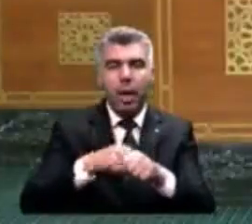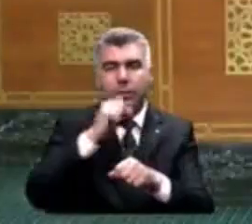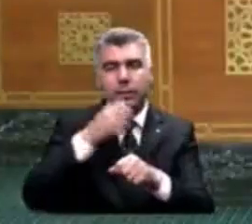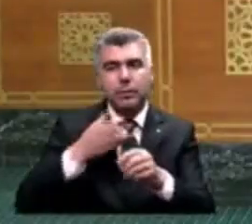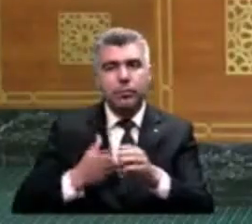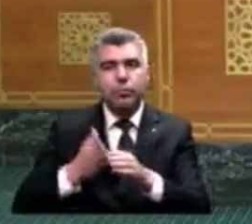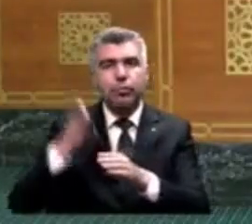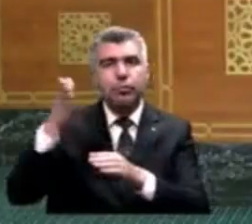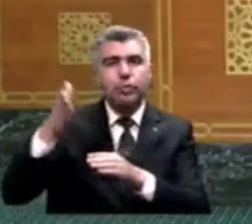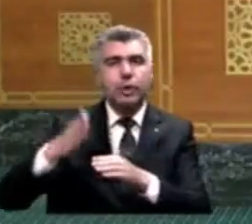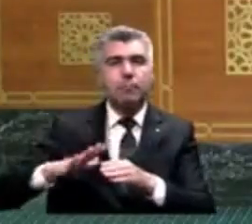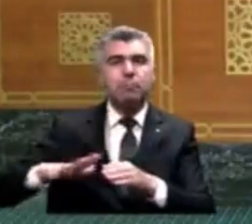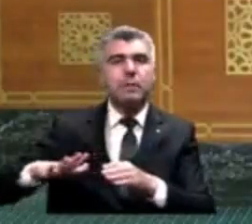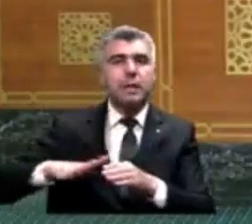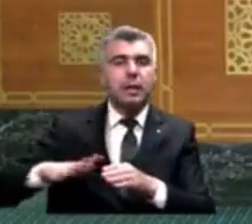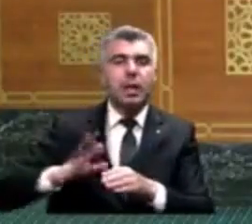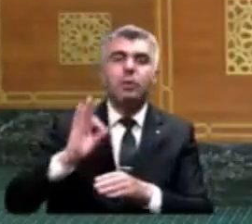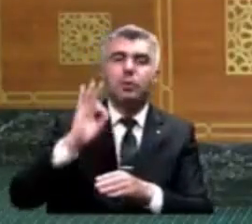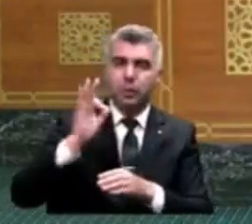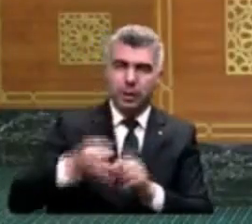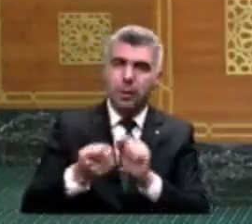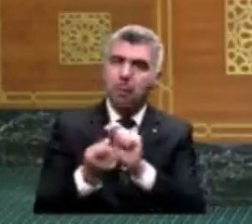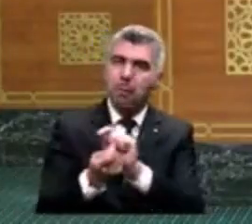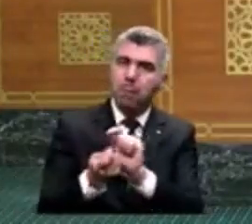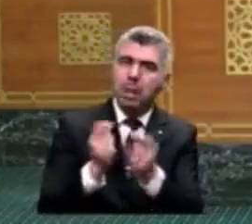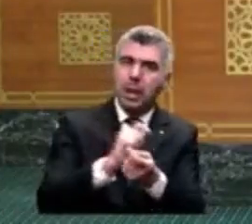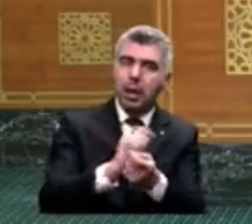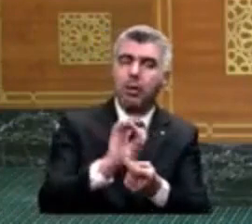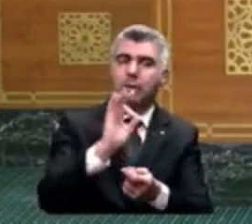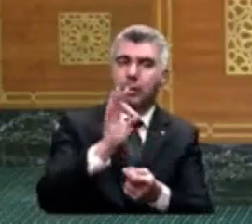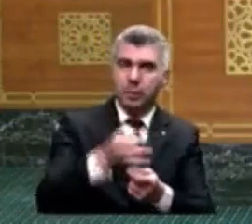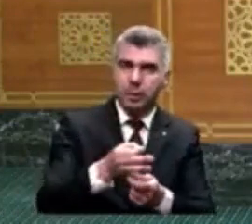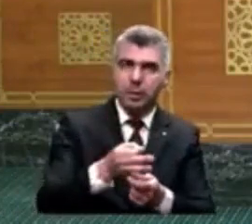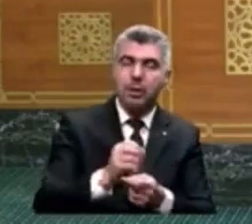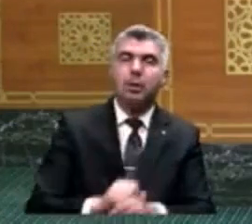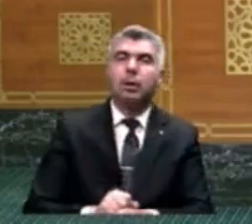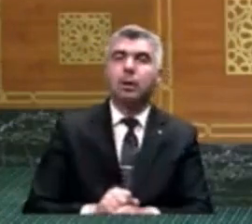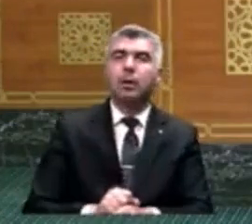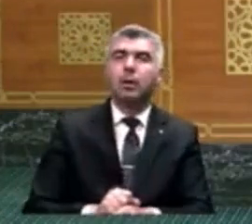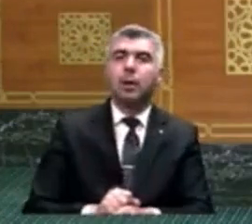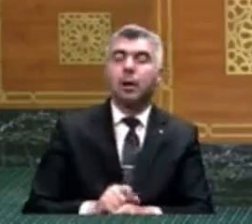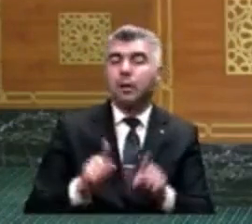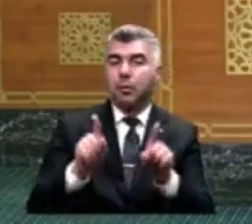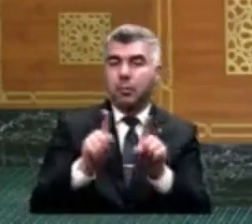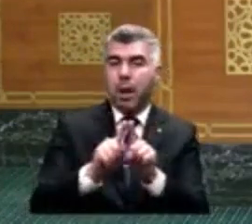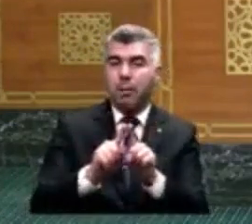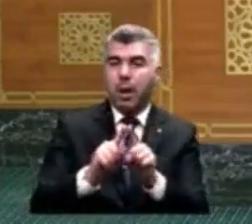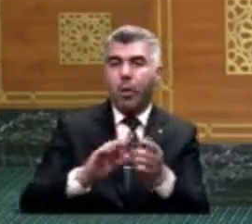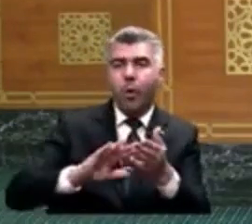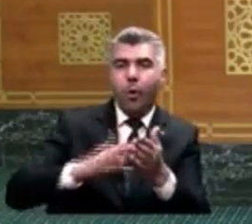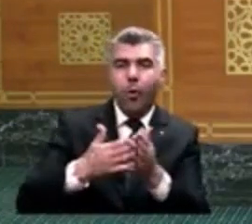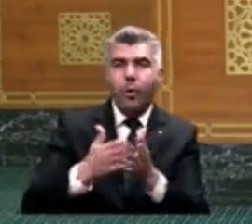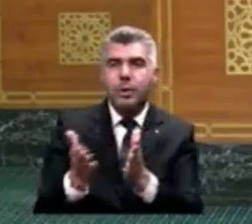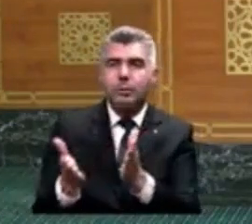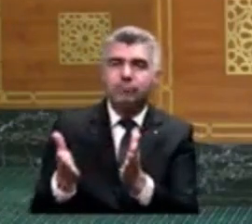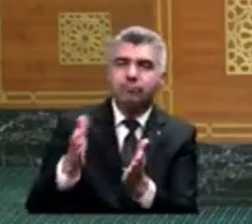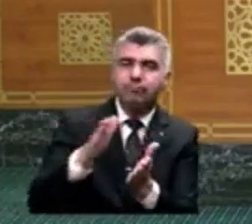المشاركة في الامتحانات المهنية، وهو يعني الطي النهائي